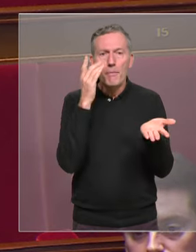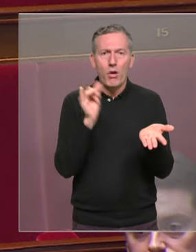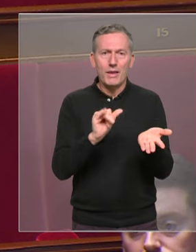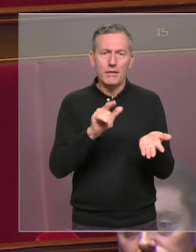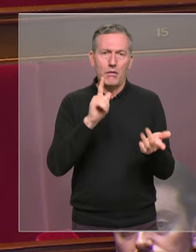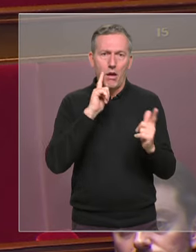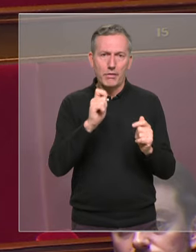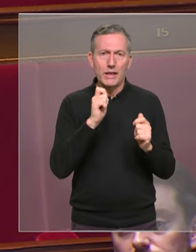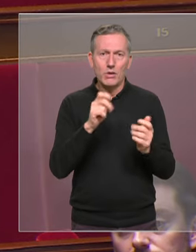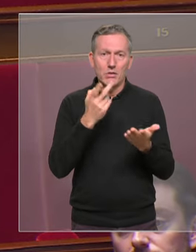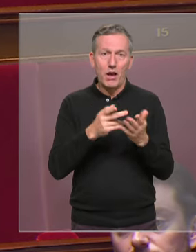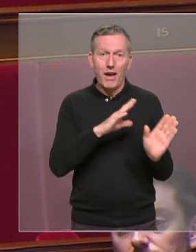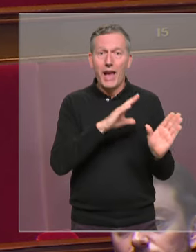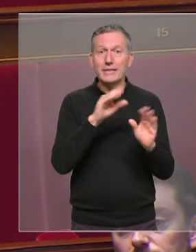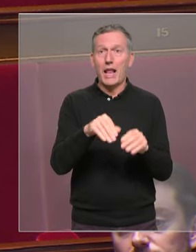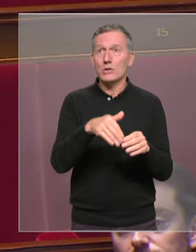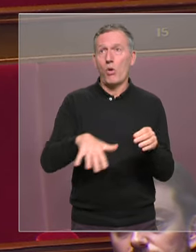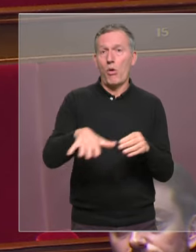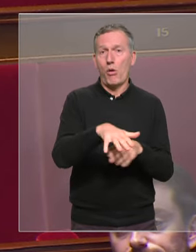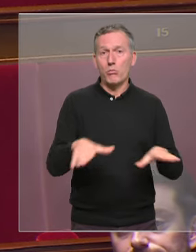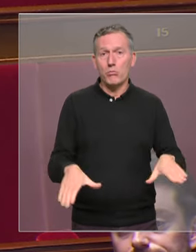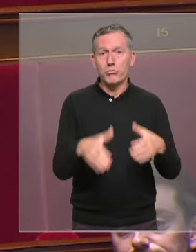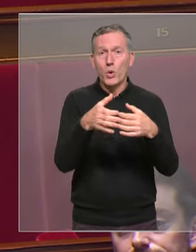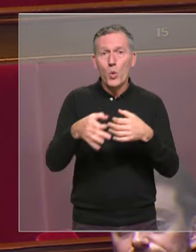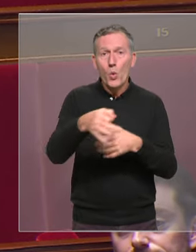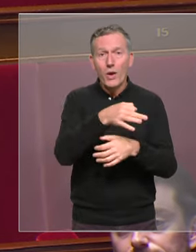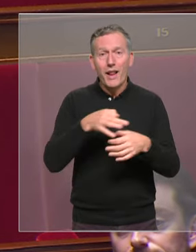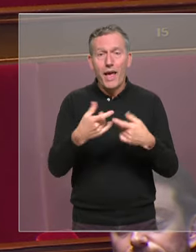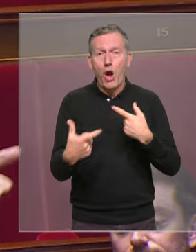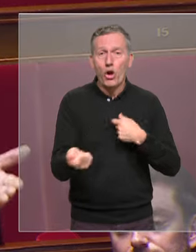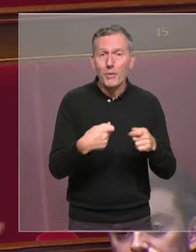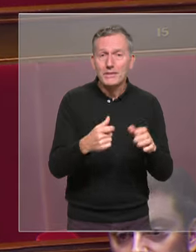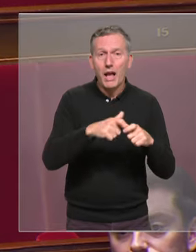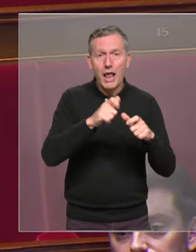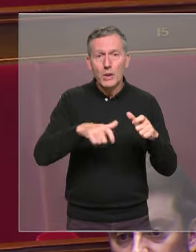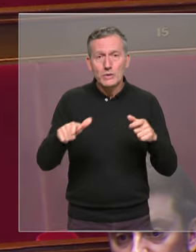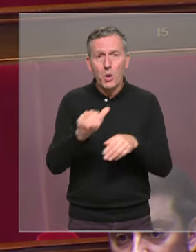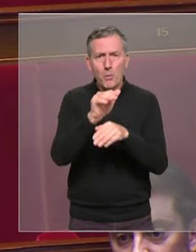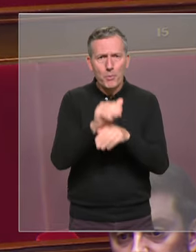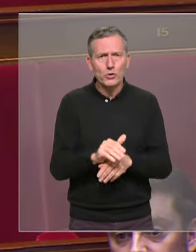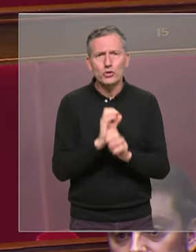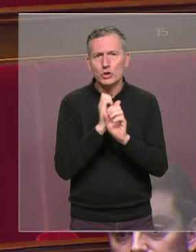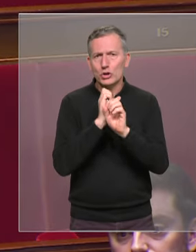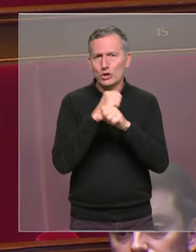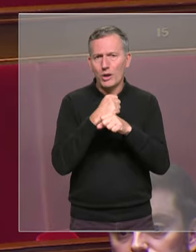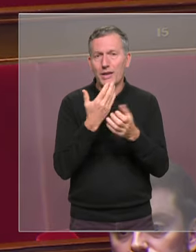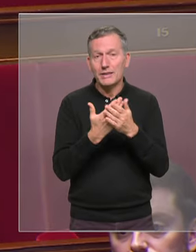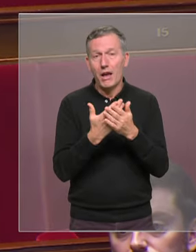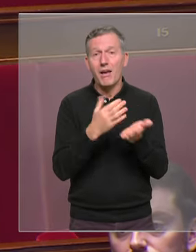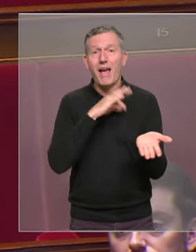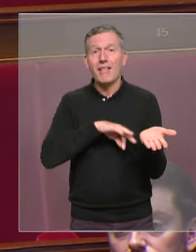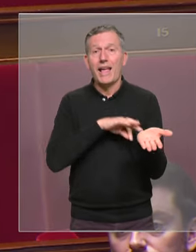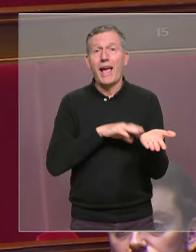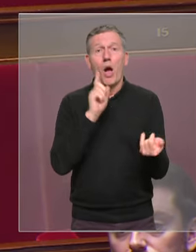qu'il s'agit d'installations nucléaires dont les éléments commerciaux et industriels sont couverts par le secret. Bon, l'intérêt, c'est de pouvoir